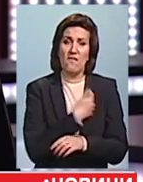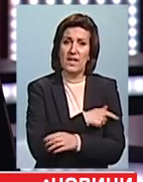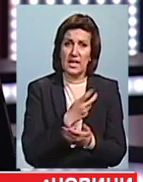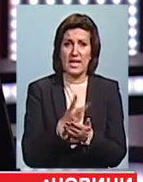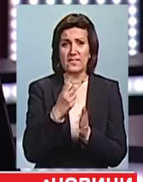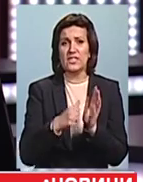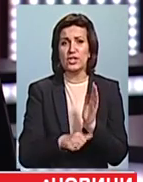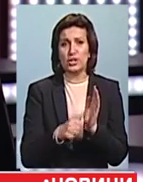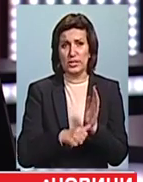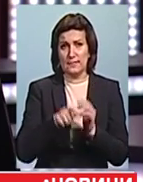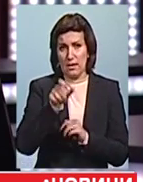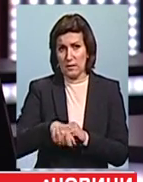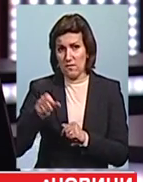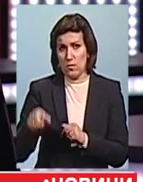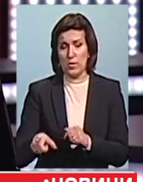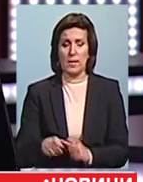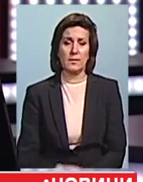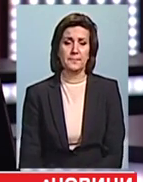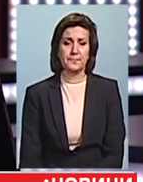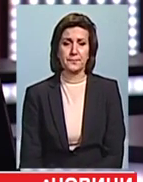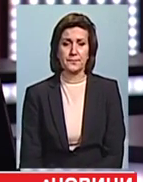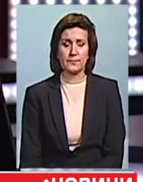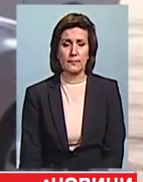260 хворих. Наші одеські кореспонденти далі.